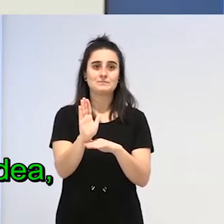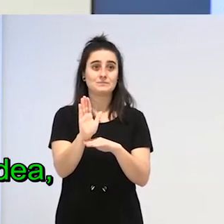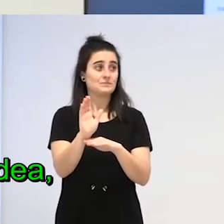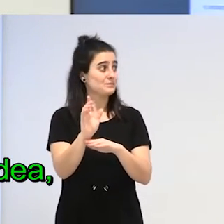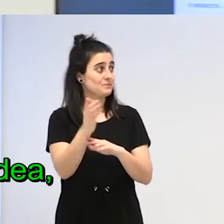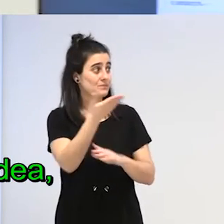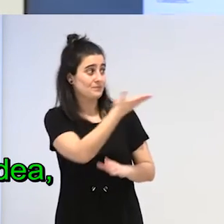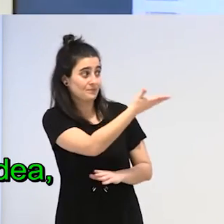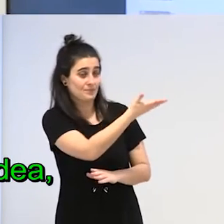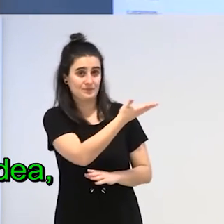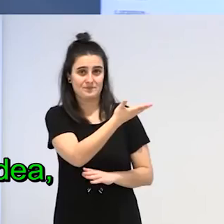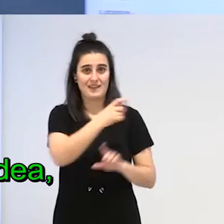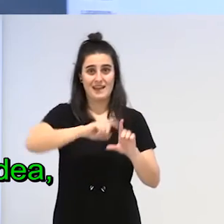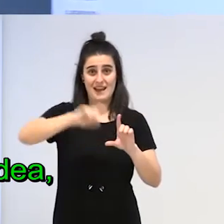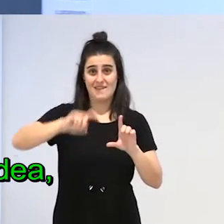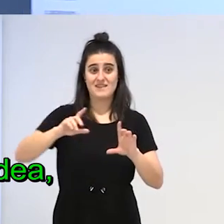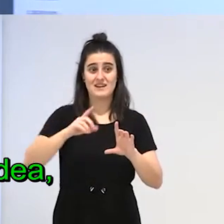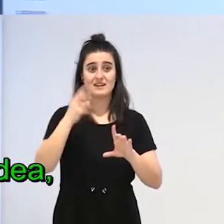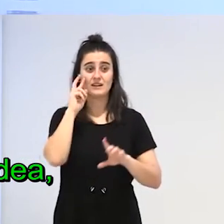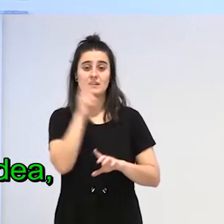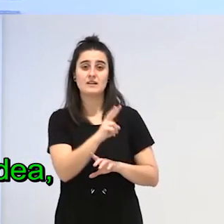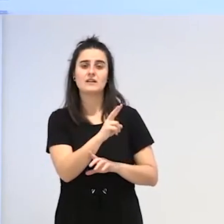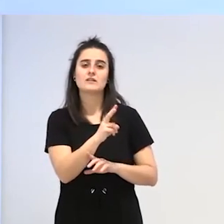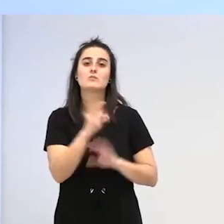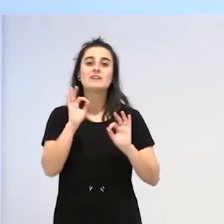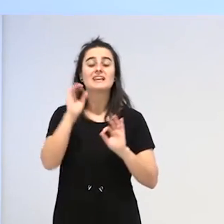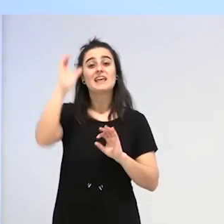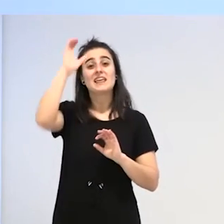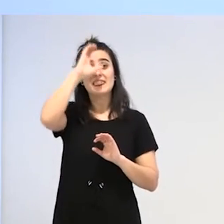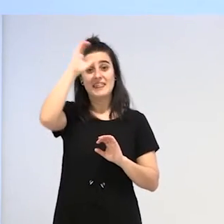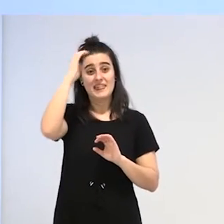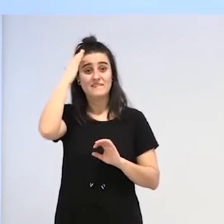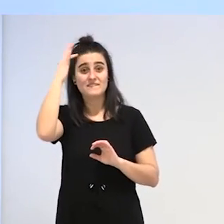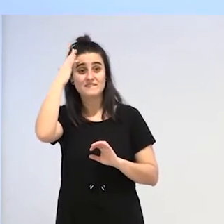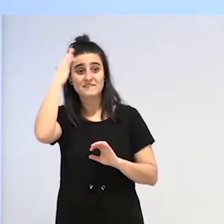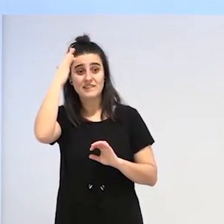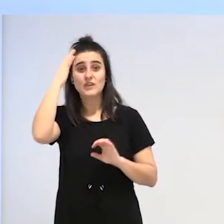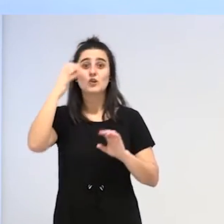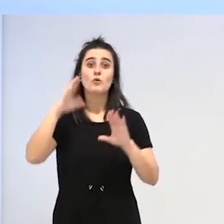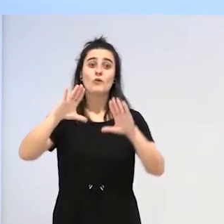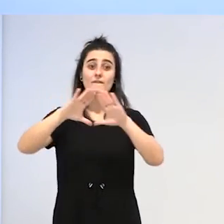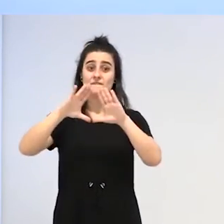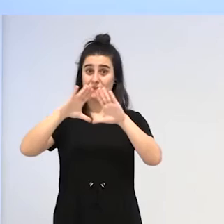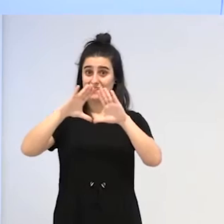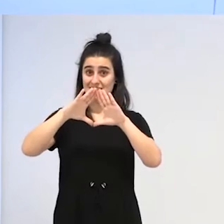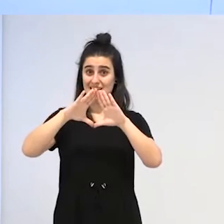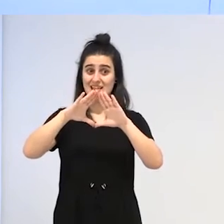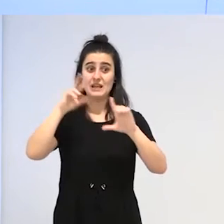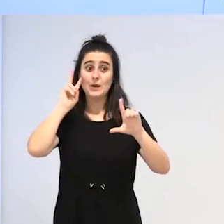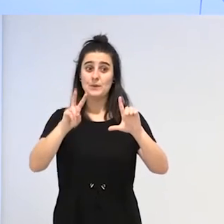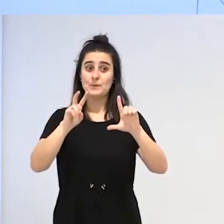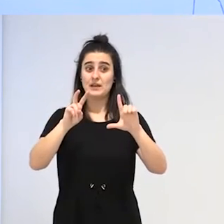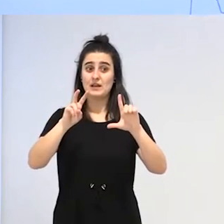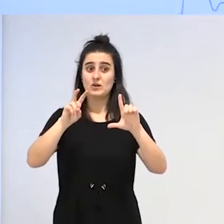hau, zientzia fikzio feminista esa moldea, berez, ba, bertan ikusten den, antzi ikusten